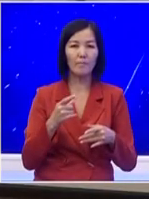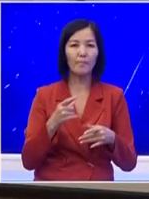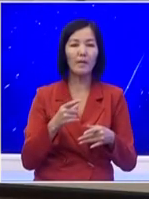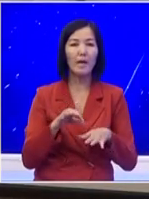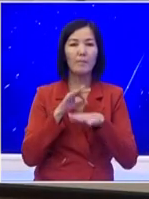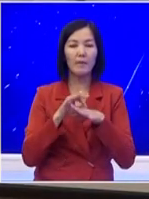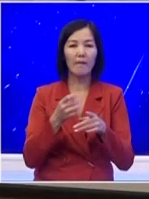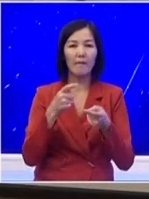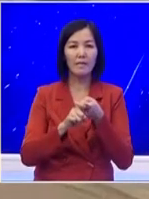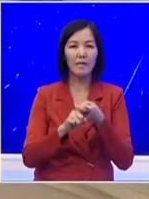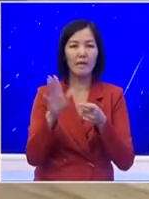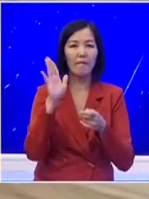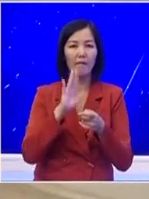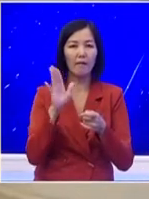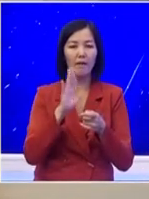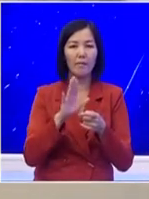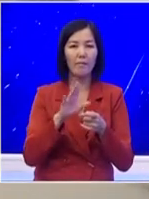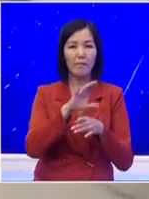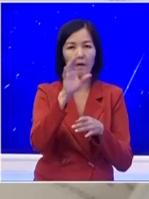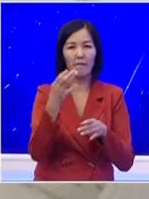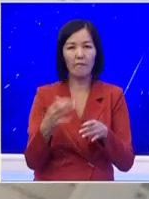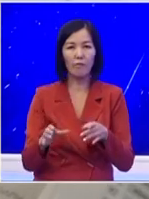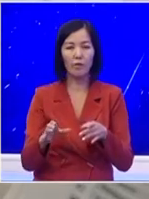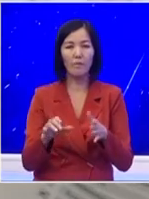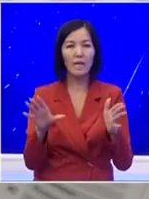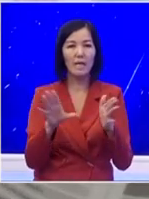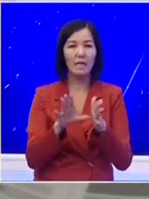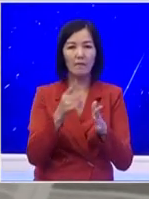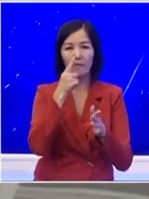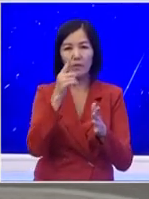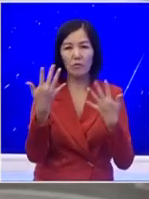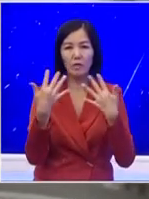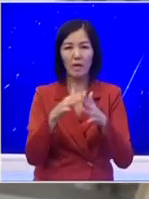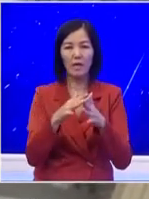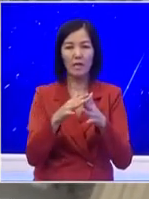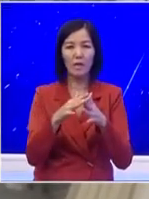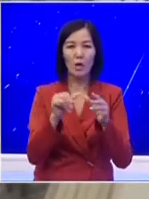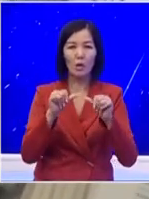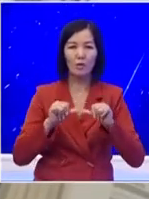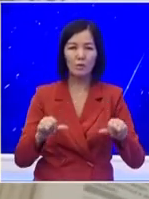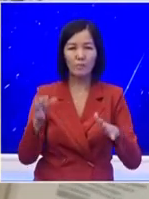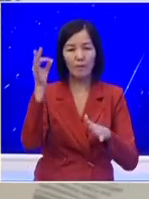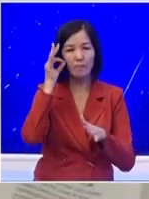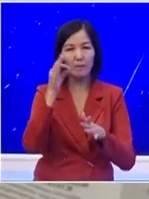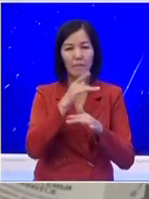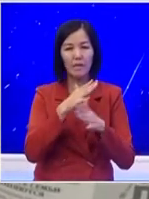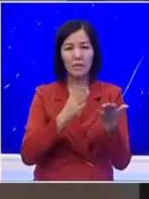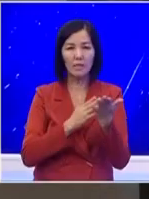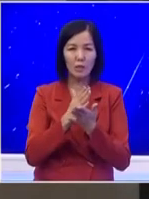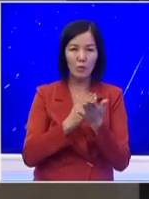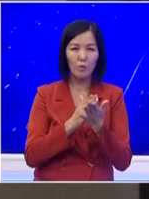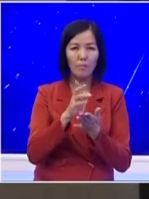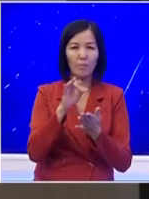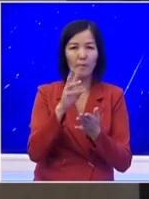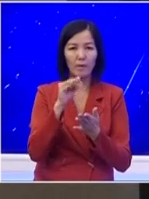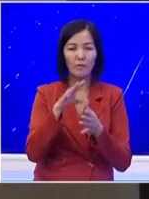проведению водопроводной сети электричества в отдаленные аулы и отгонные участки. Участники круглого стола вспоминали о многочисленных заслугах